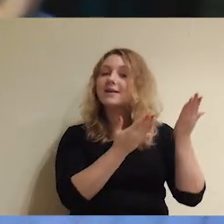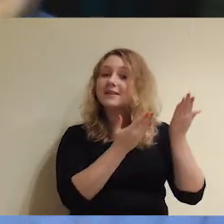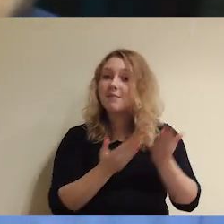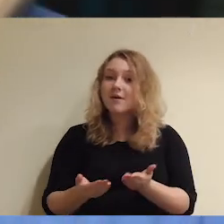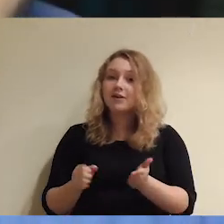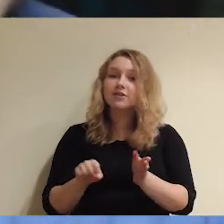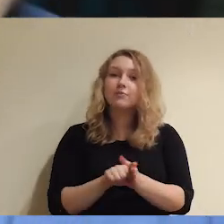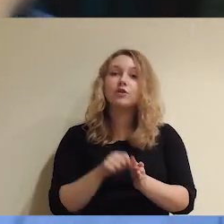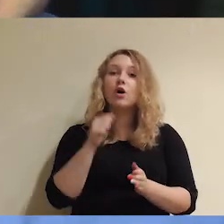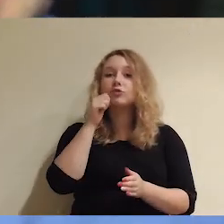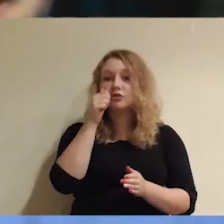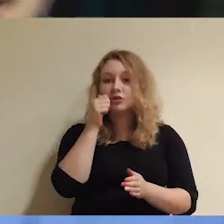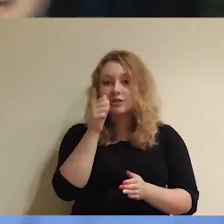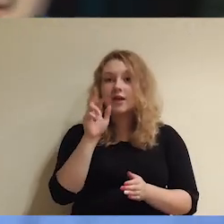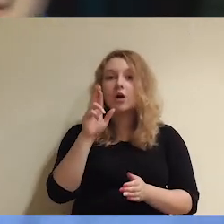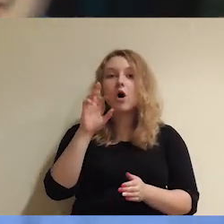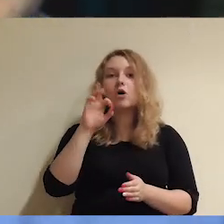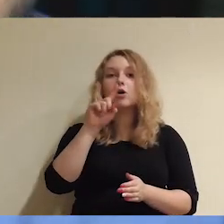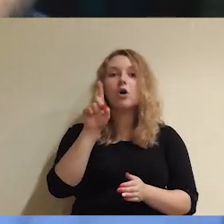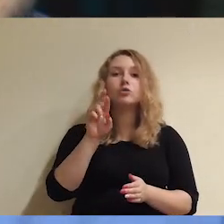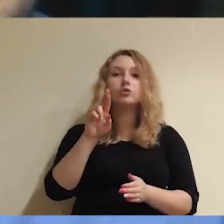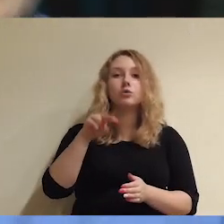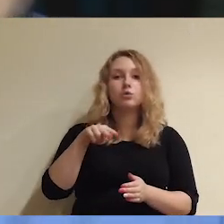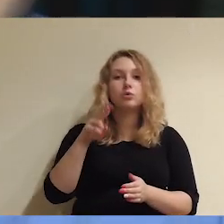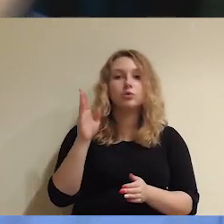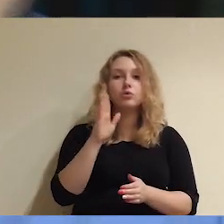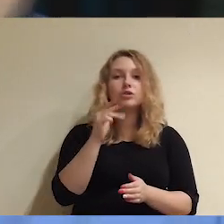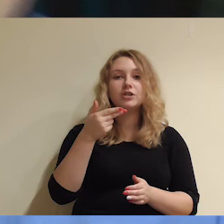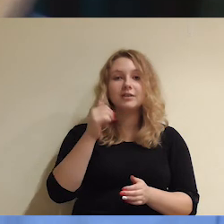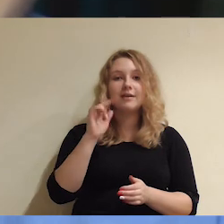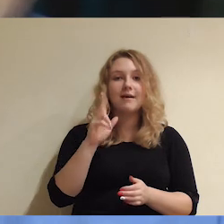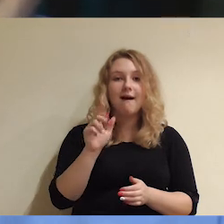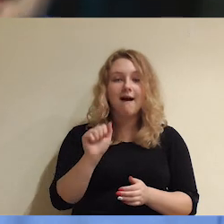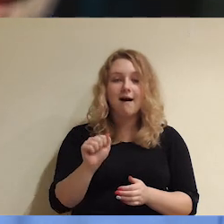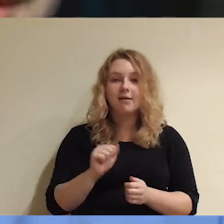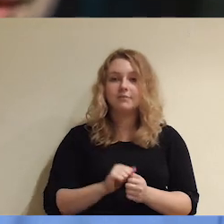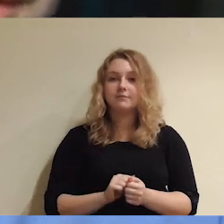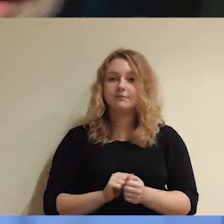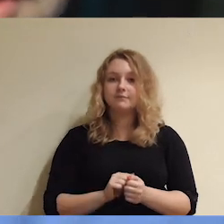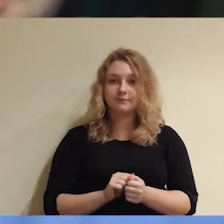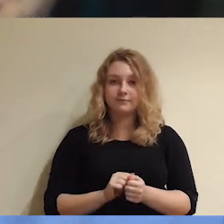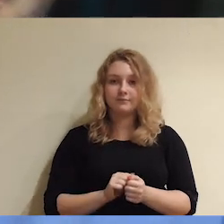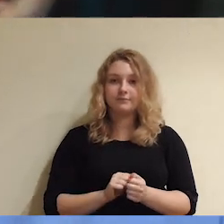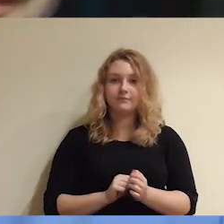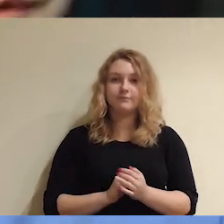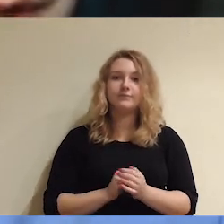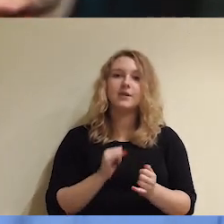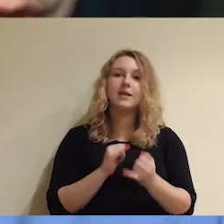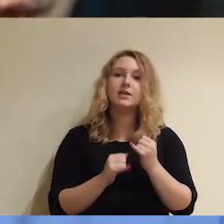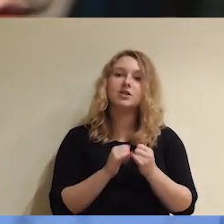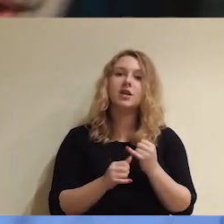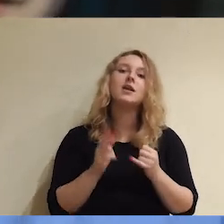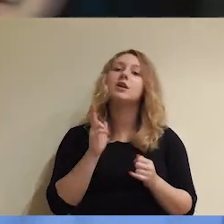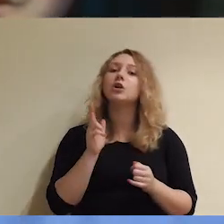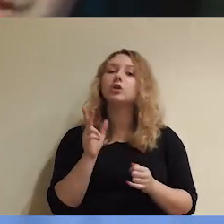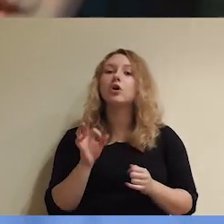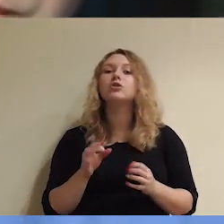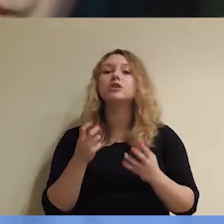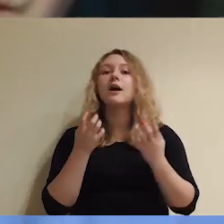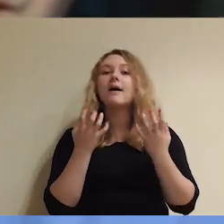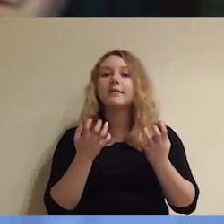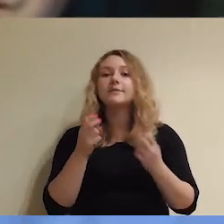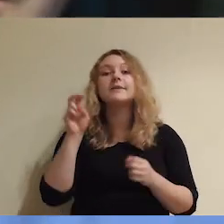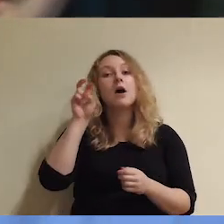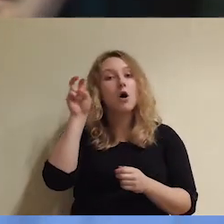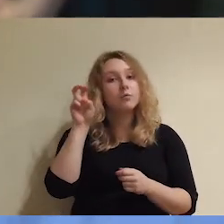postanowienie. A więc zapraszamy do codziennego rozrusznika. Jak ktoś chce obserwować stronę, widzieć, żeby to mu się wyświetlało, to zaraz taki filmik